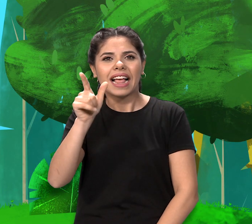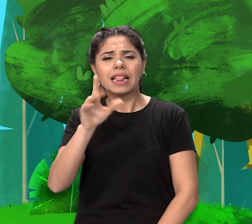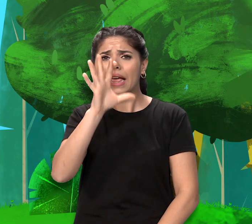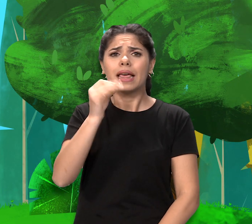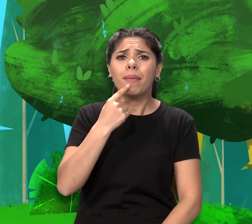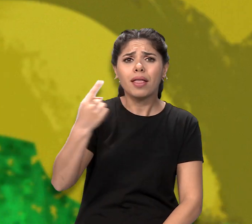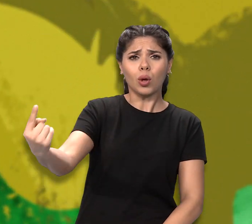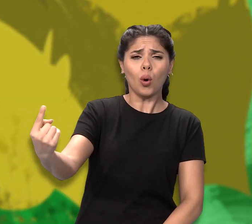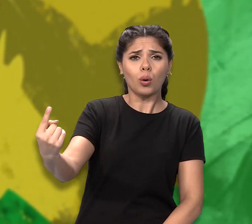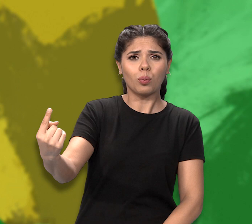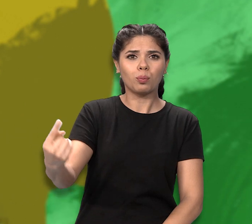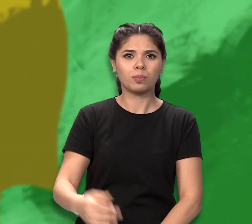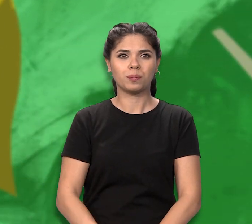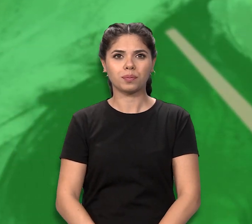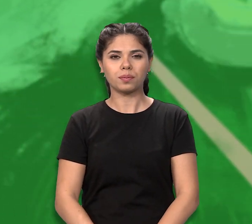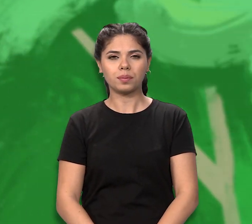Kime diyorum?